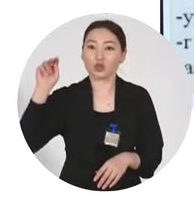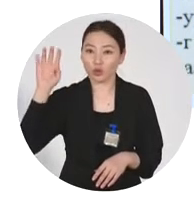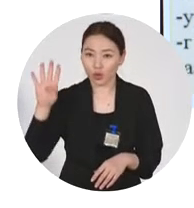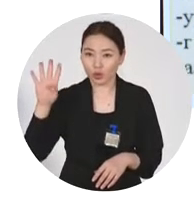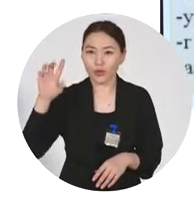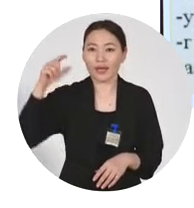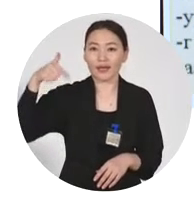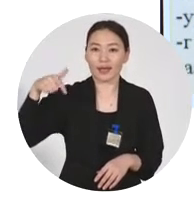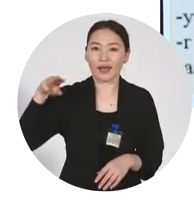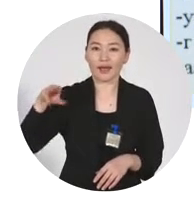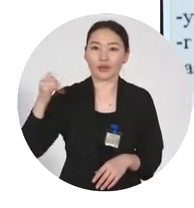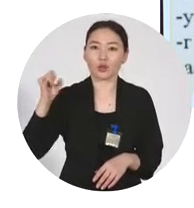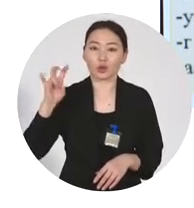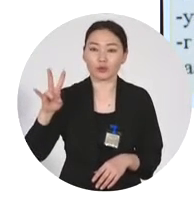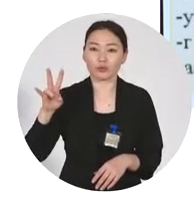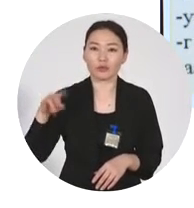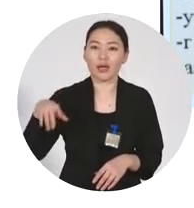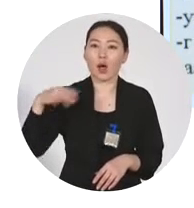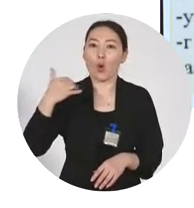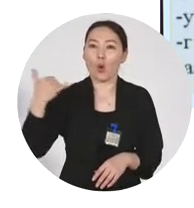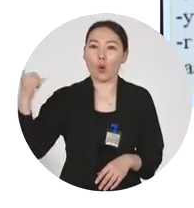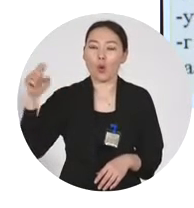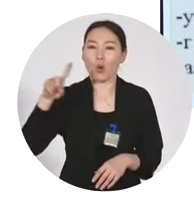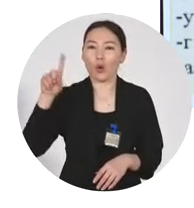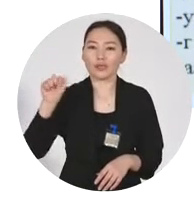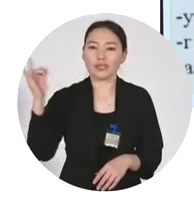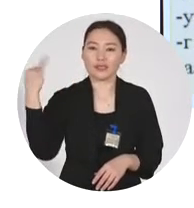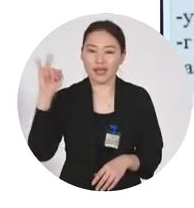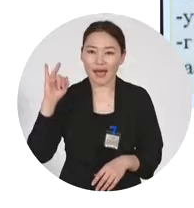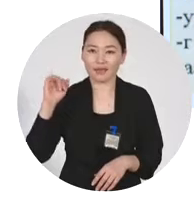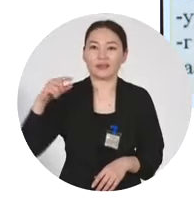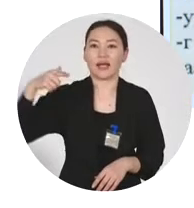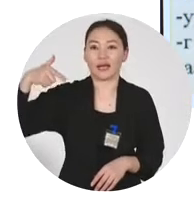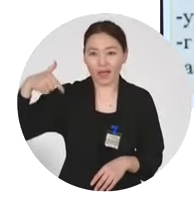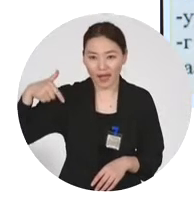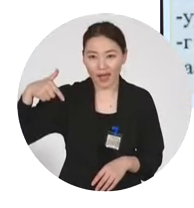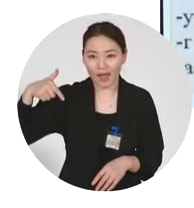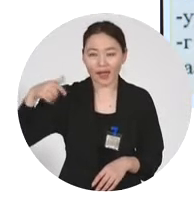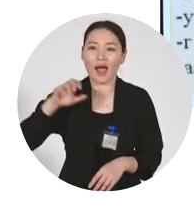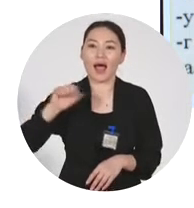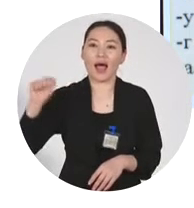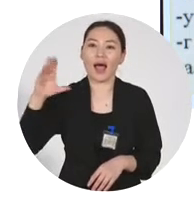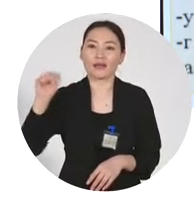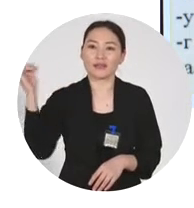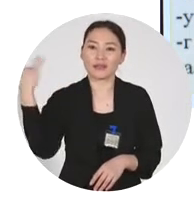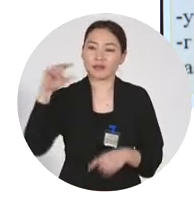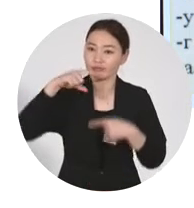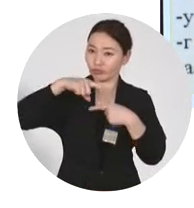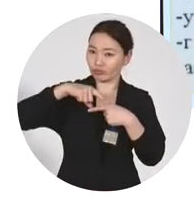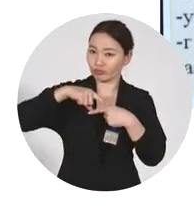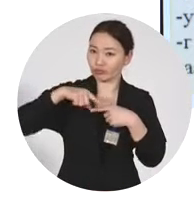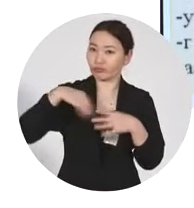узэ, гэ, за асагийн 4 гэсэн эдгээр нөхцлүүд бол хувилгач нөхцөл юм а гэж багш нь